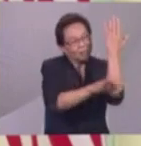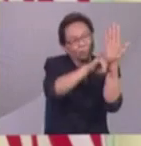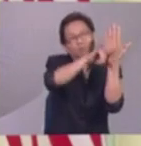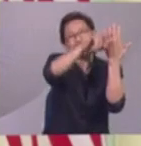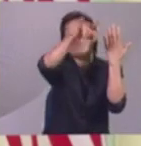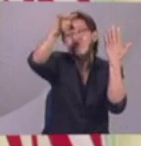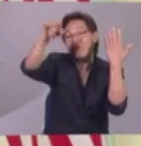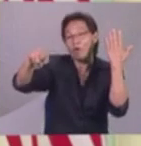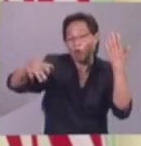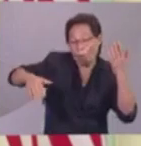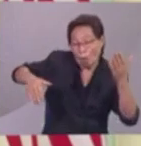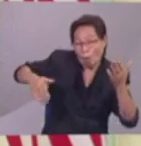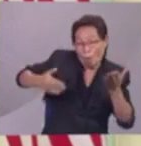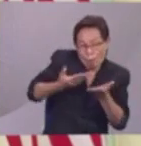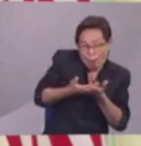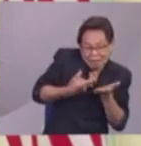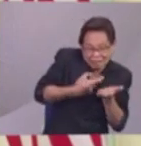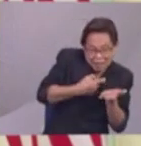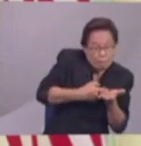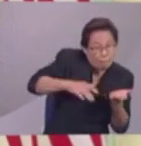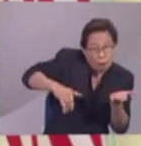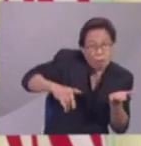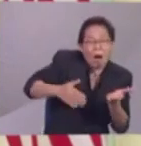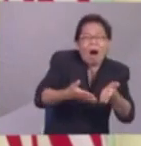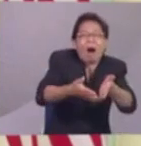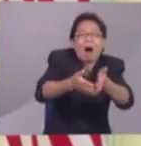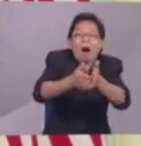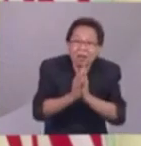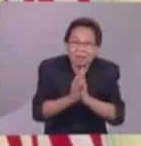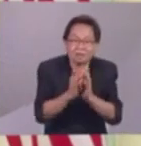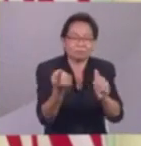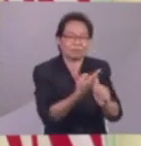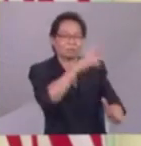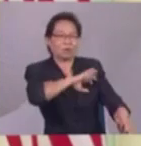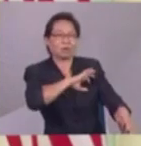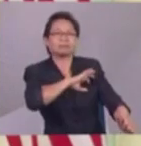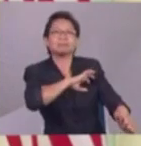sebelum beli tiket pesawat, minta kebenaran daripada polis dulu.